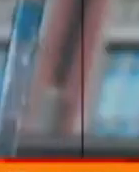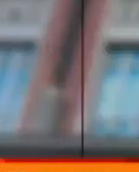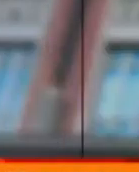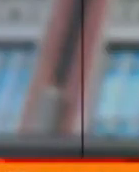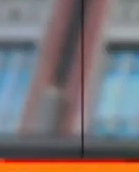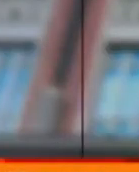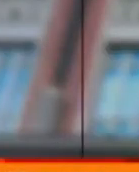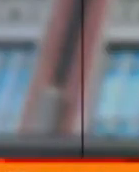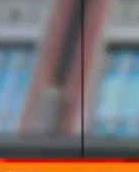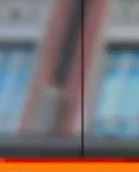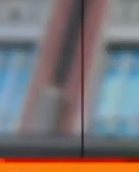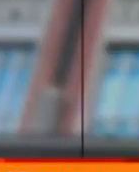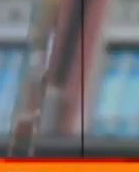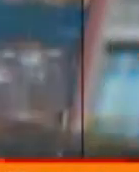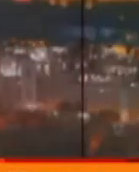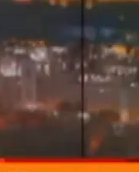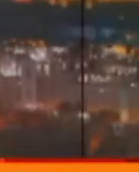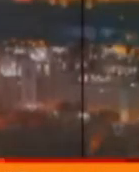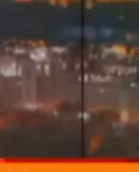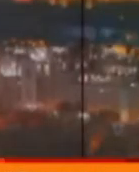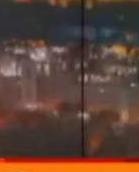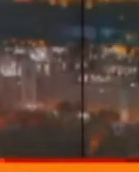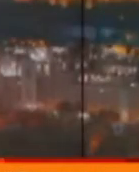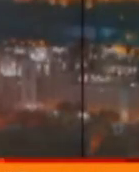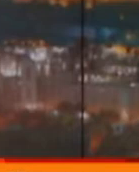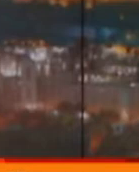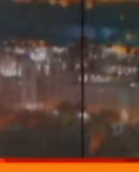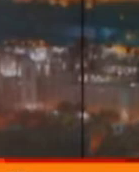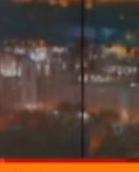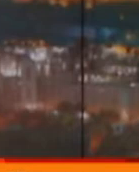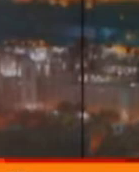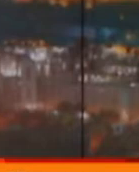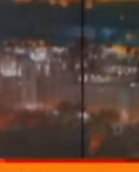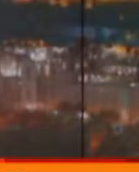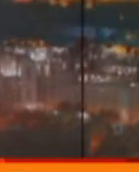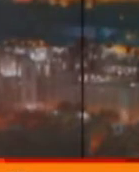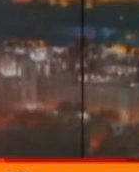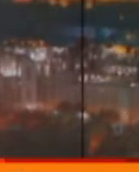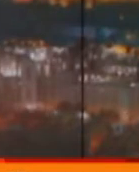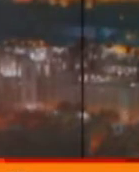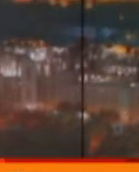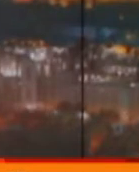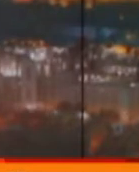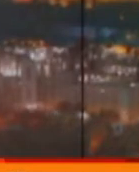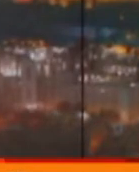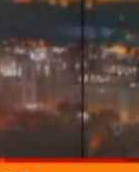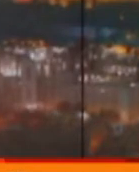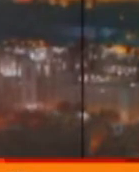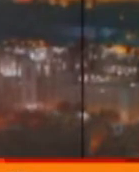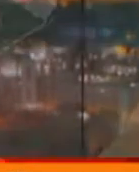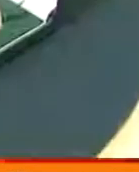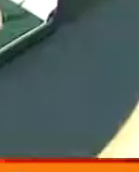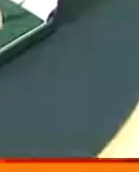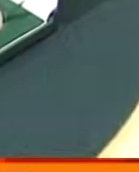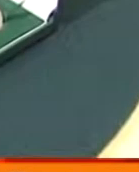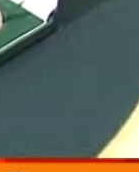Пам'яті депортації. Дві монети номіналом 10 і 5 гривень, присвячені геноциду кримсько-татарського народу, презентували в Нацбанку.